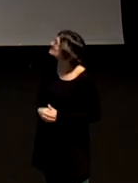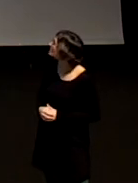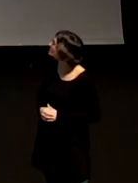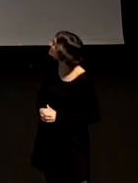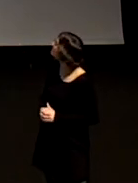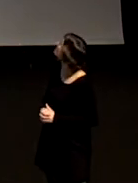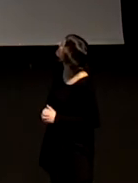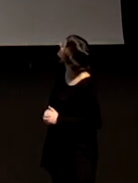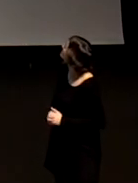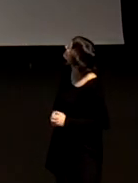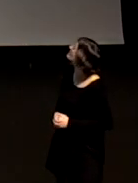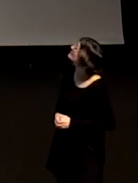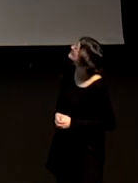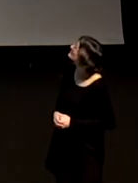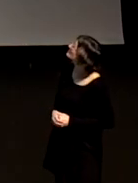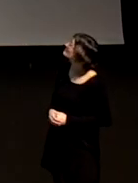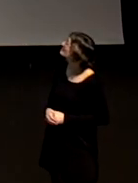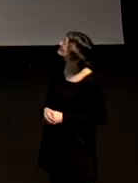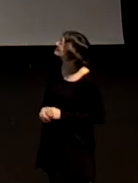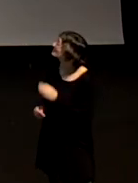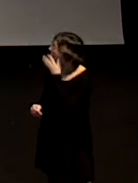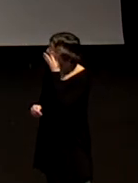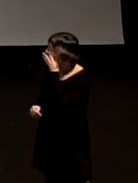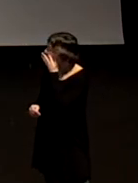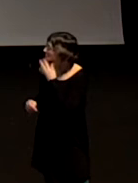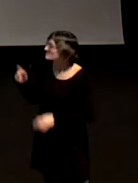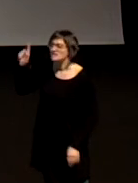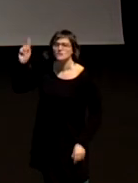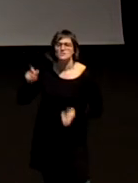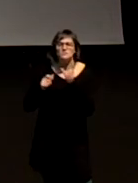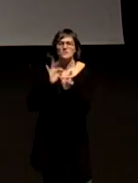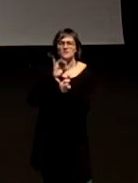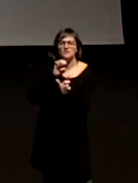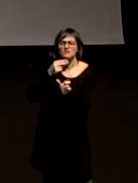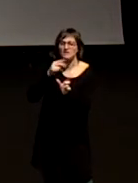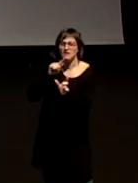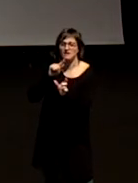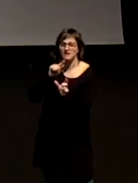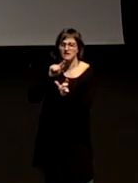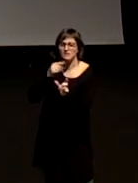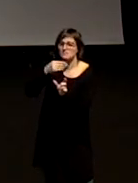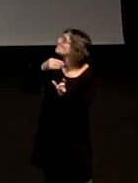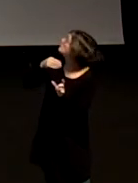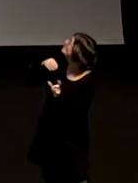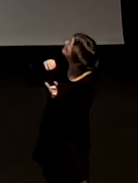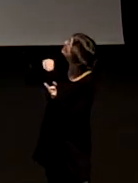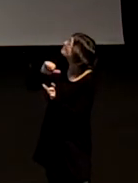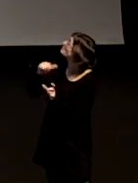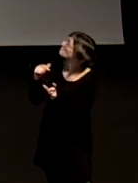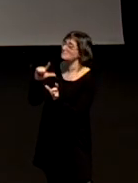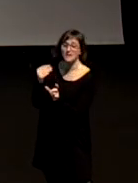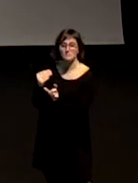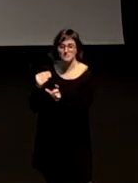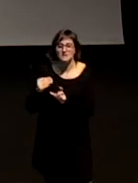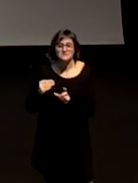alors la chouette de tengmalm times alms et le nom de son découvreur en fait le